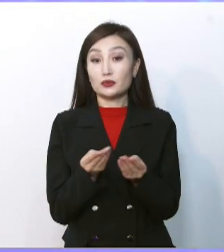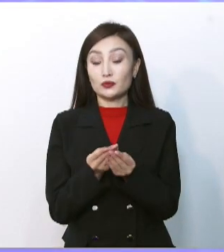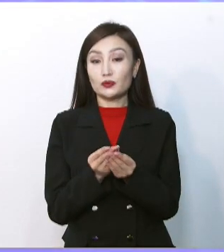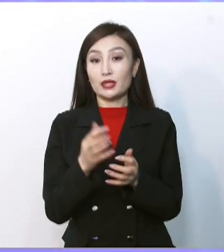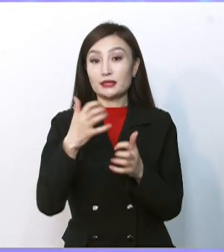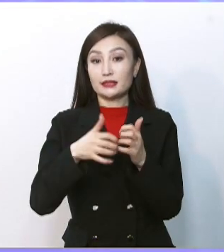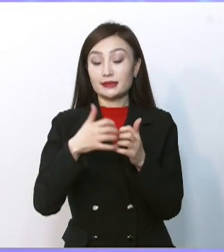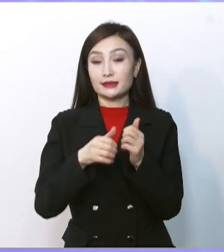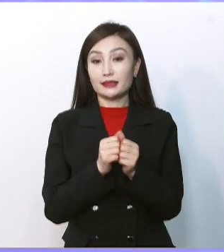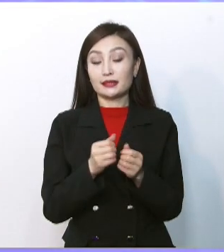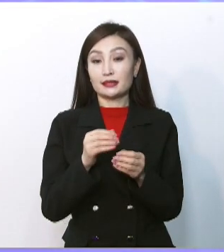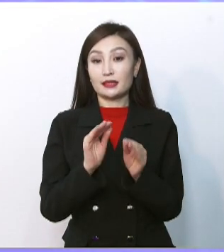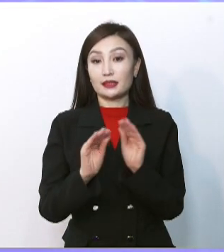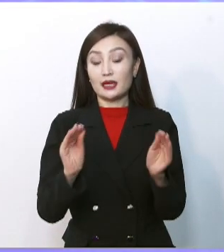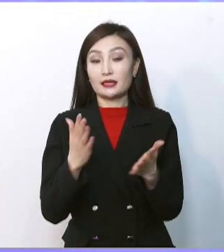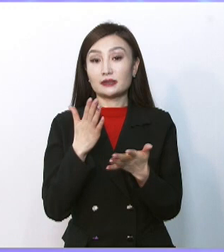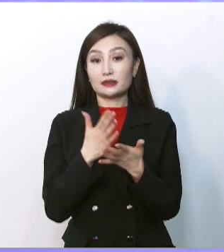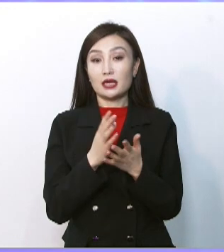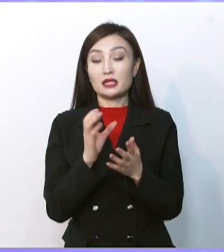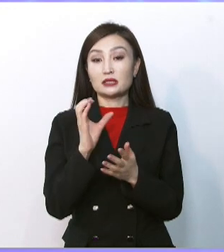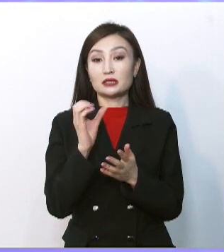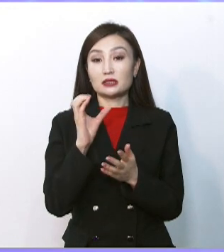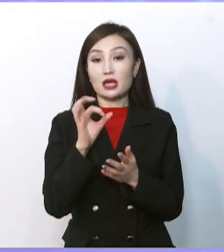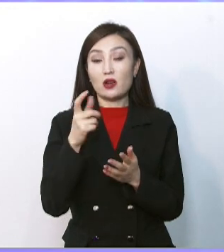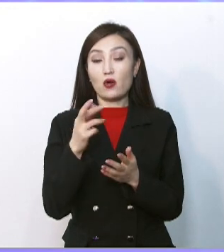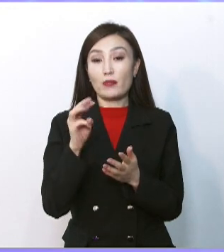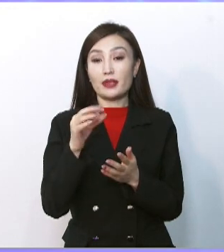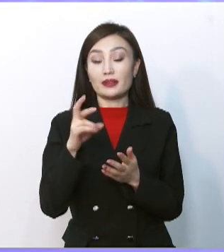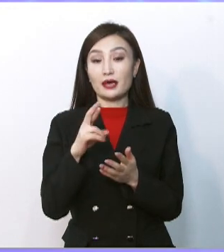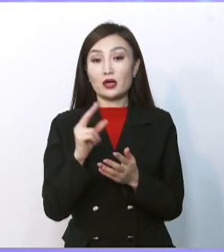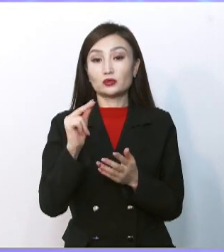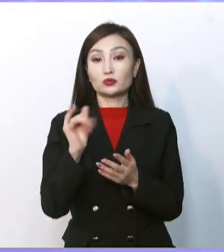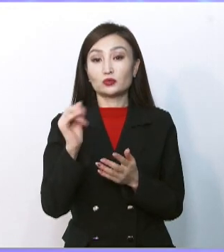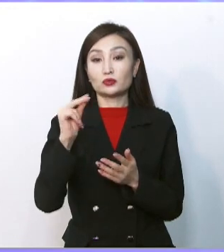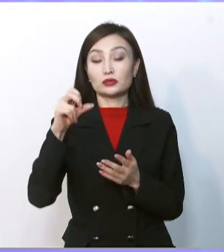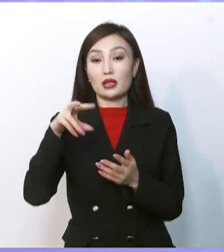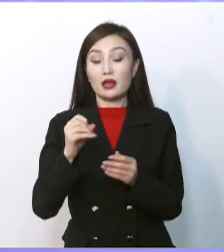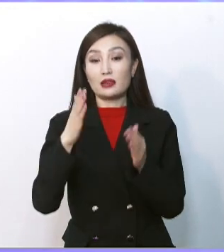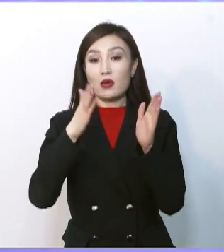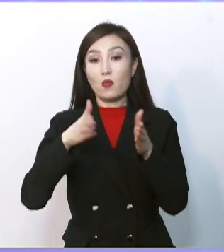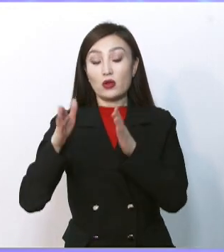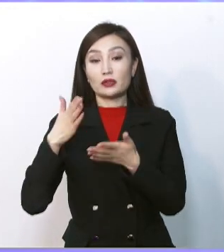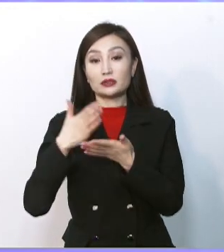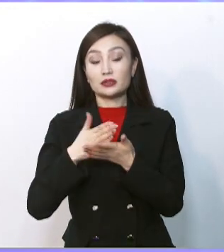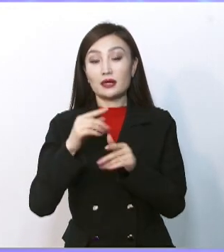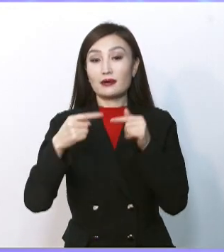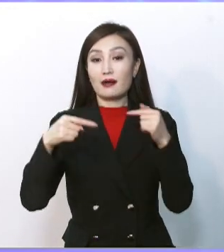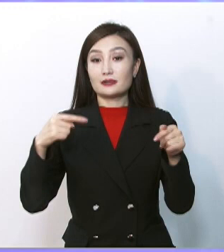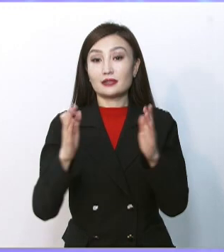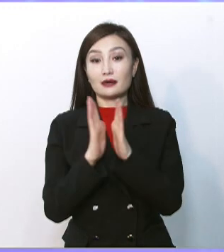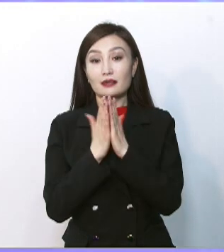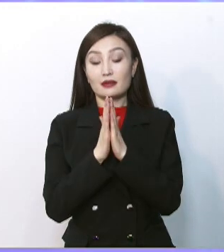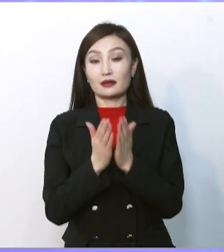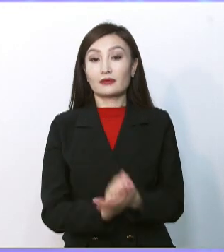Среди грядок стоял соломенное чучело. На полке стоял разные